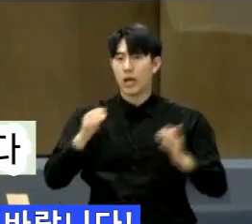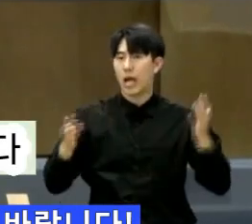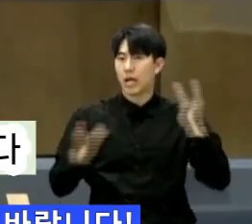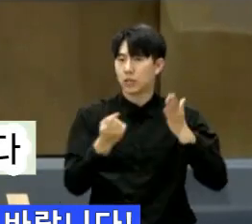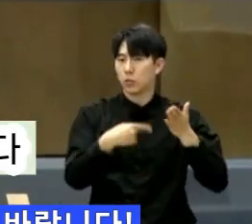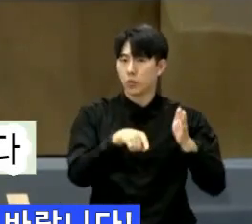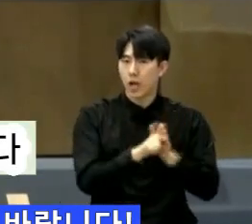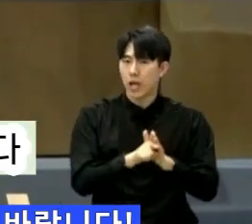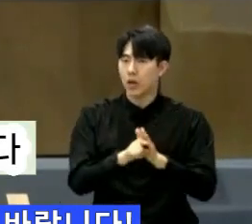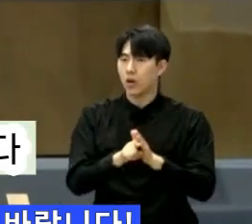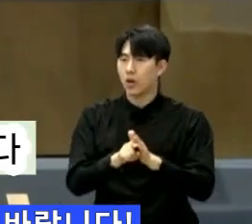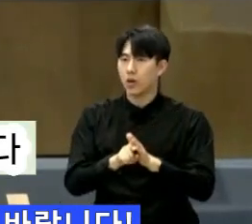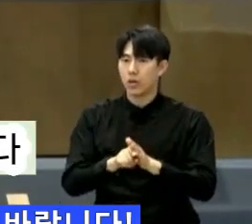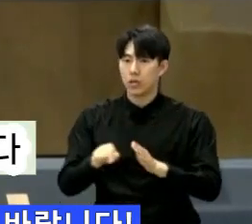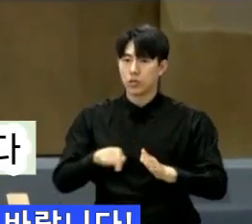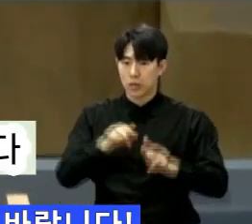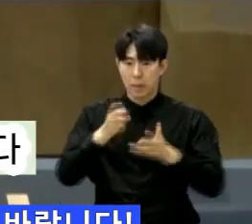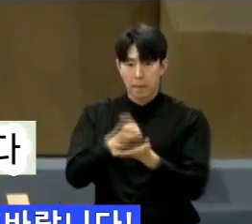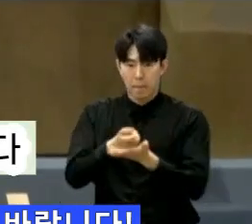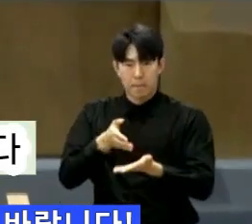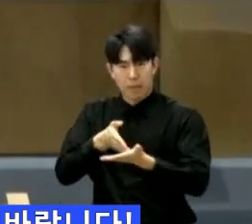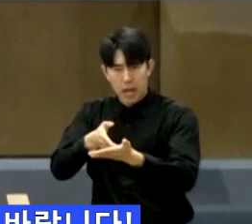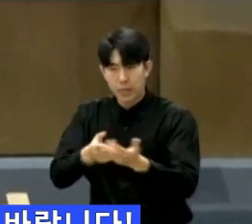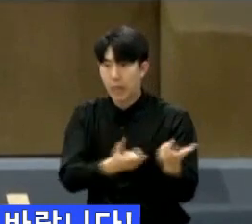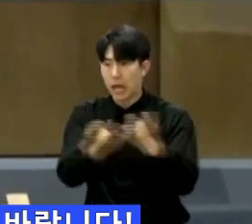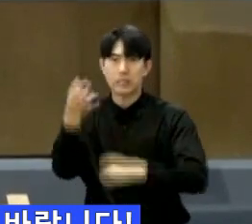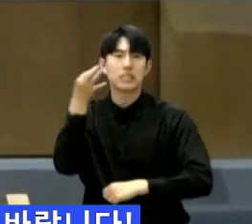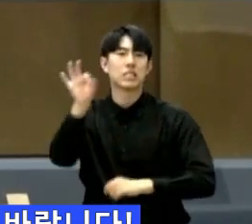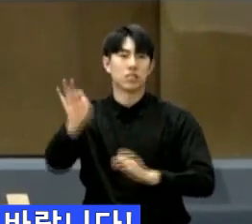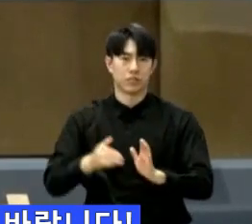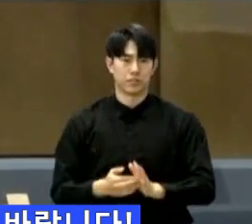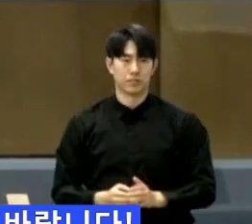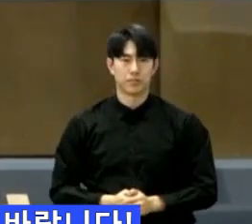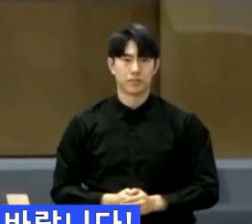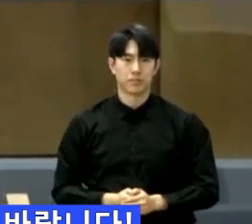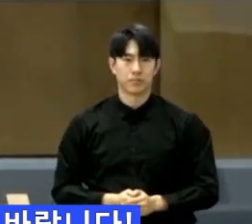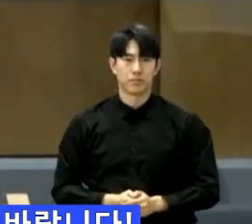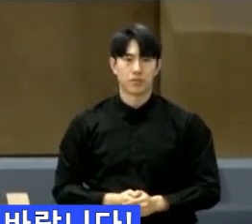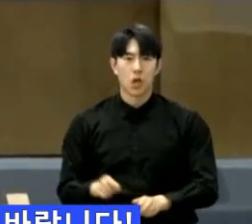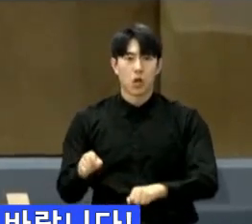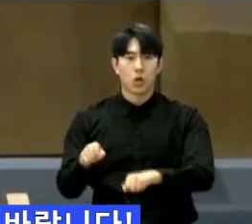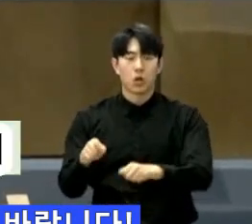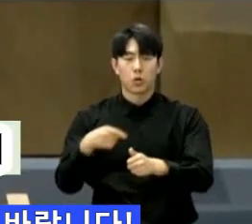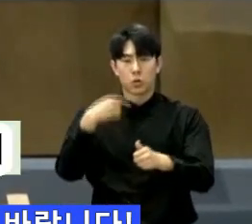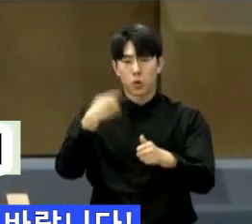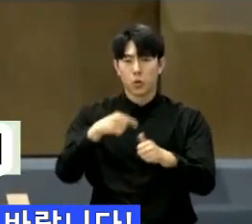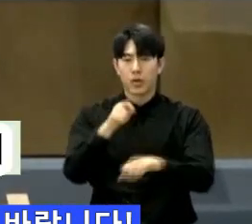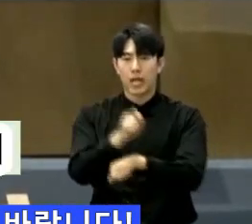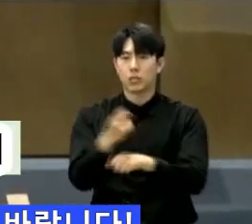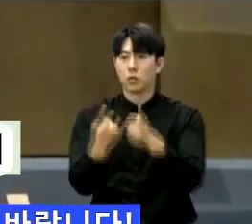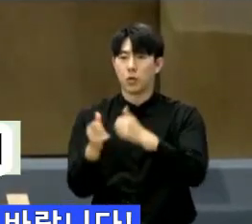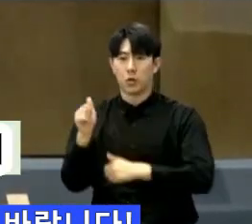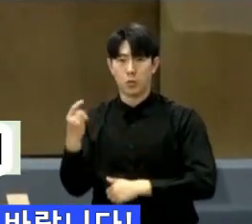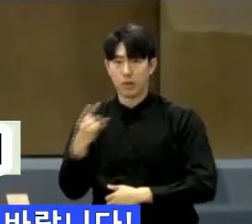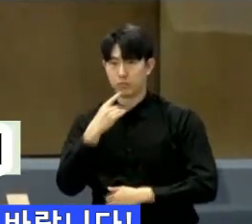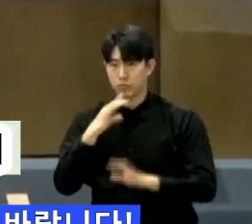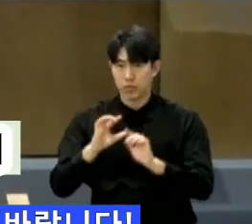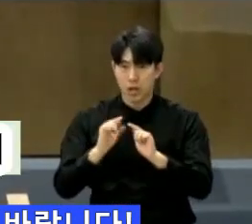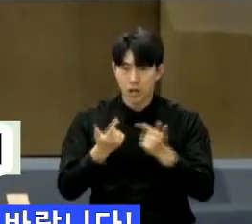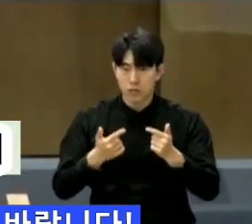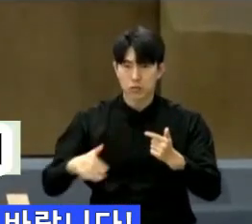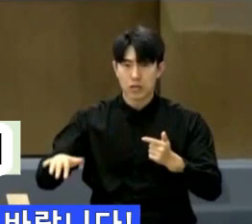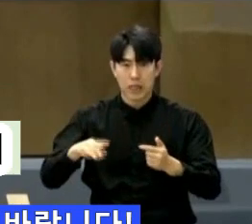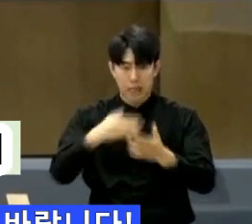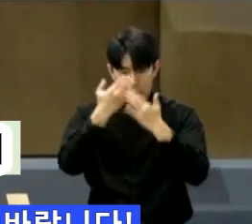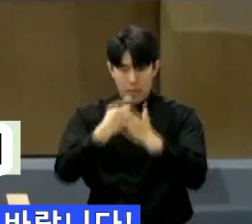추진한 건의안의 필요성은 모두가 인정했습니다. 본회의원이 의도했던 교육행정위원회를 비롯하여 안행위, 건교위 모두